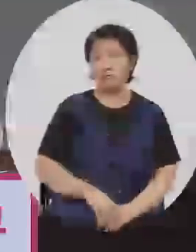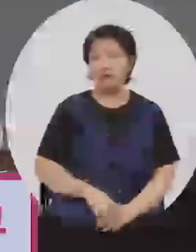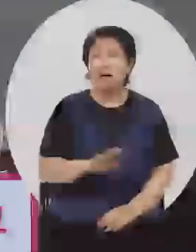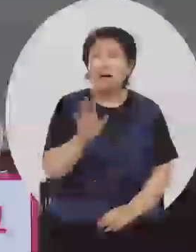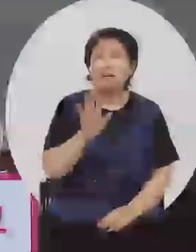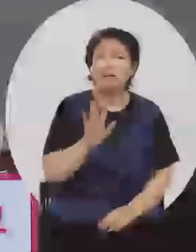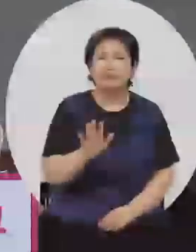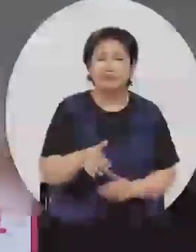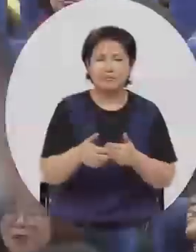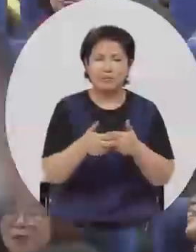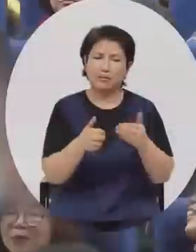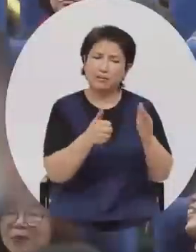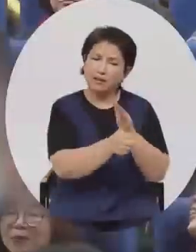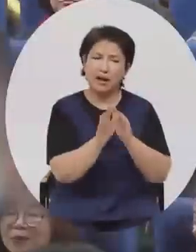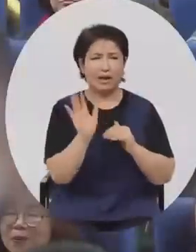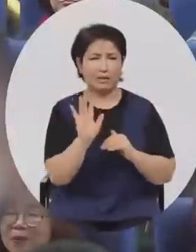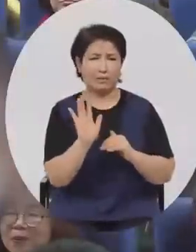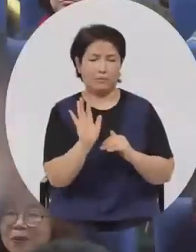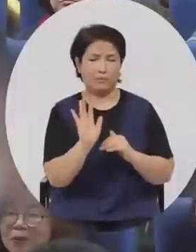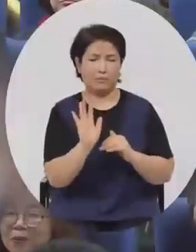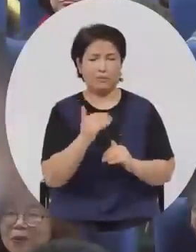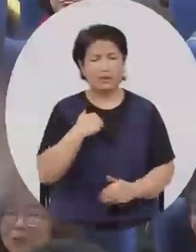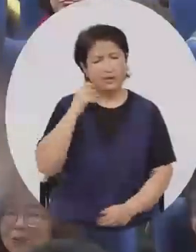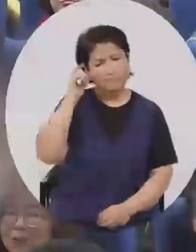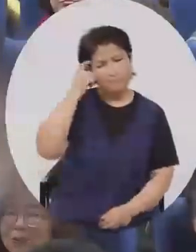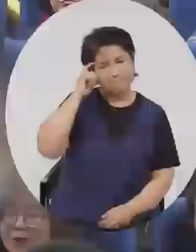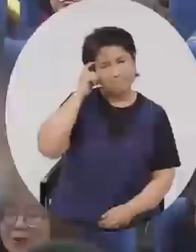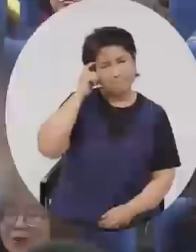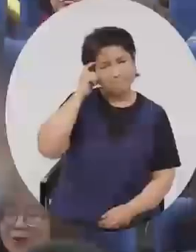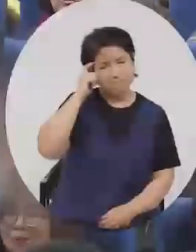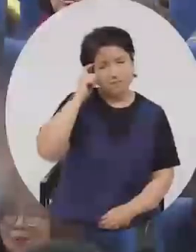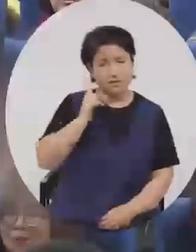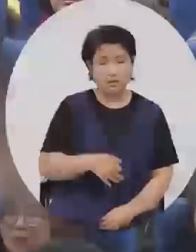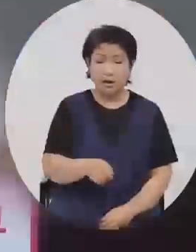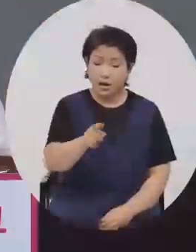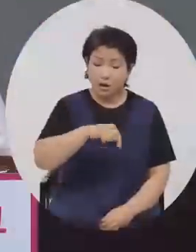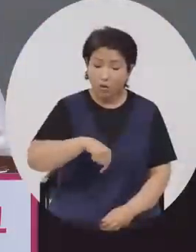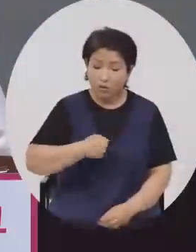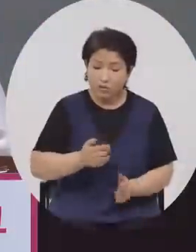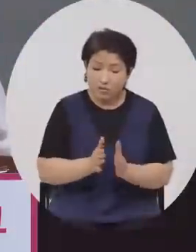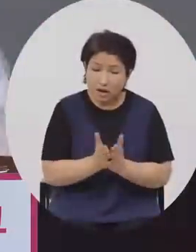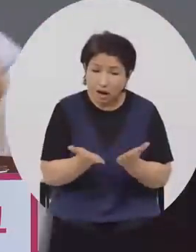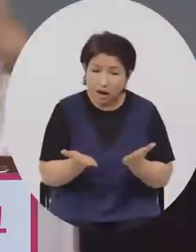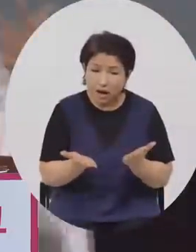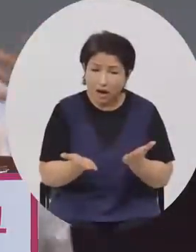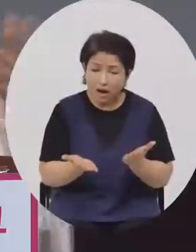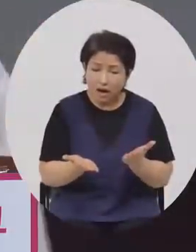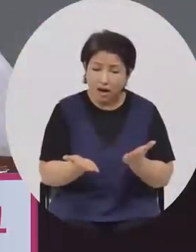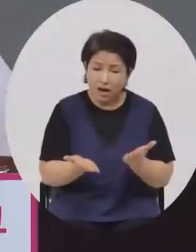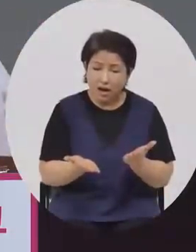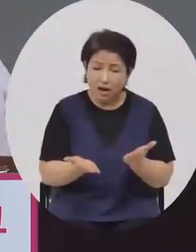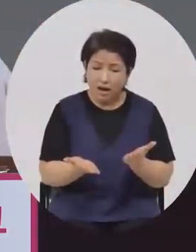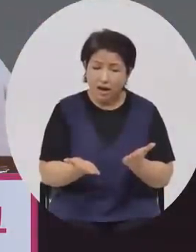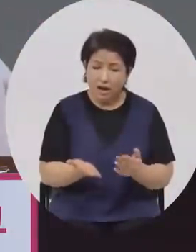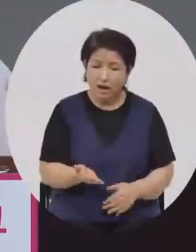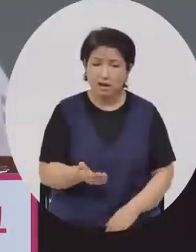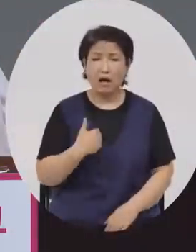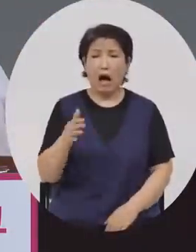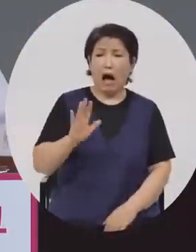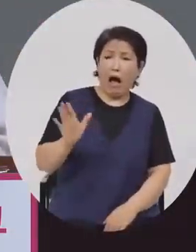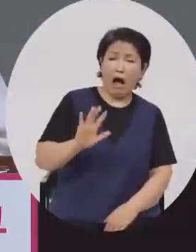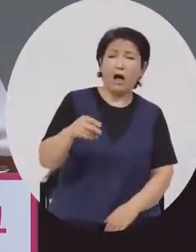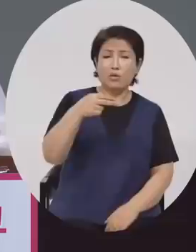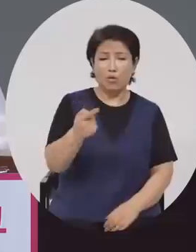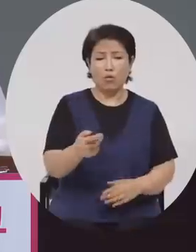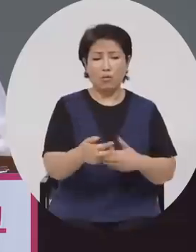아니, 병원에서 간건 아니고, 제가 생각하기에 그런 것 같아요. 자기가 아니라 그래도 의사가 보고 당신